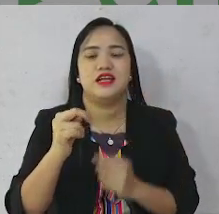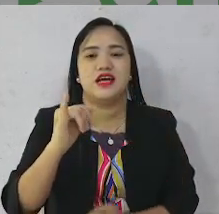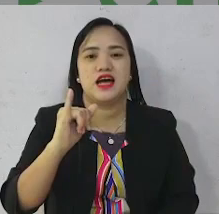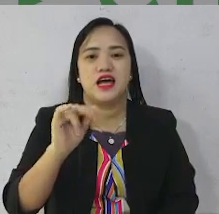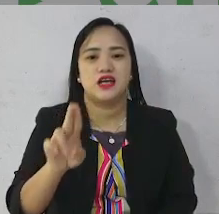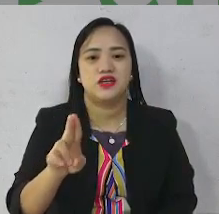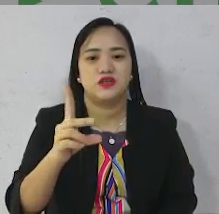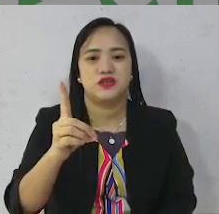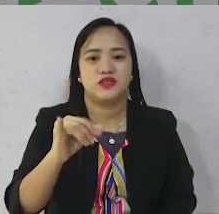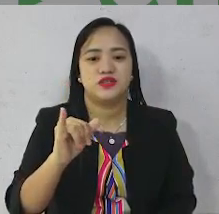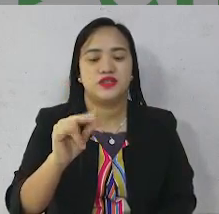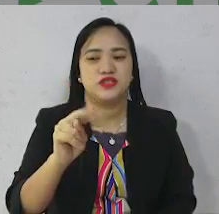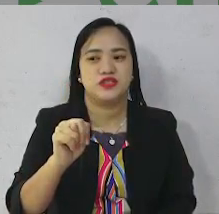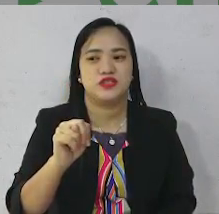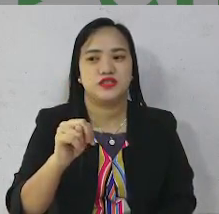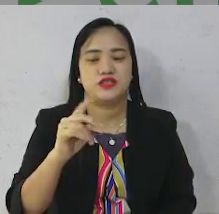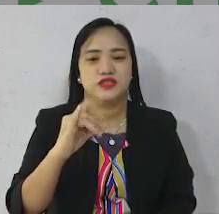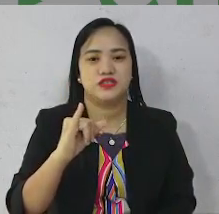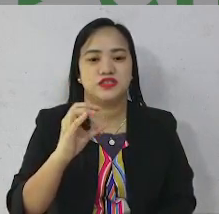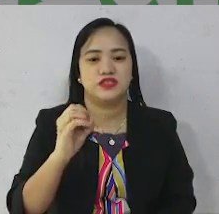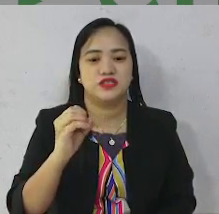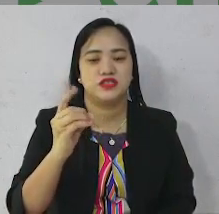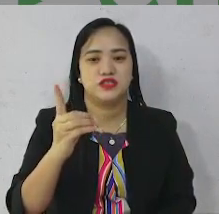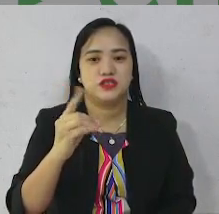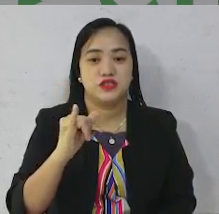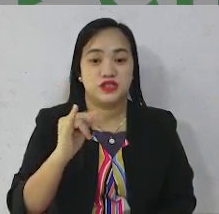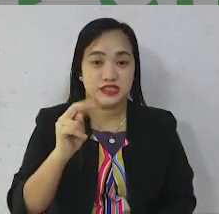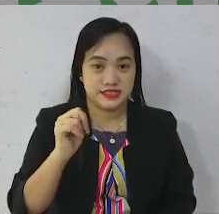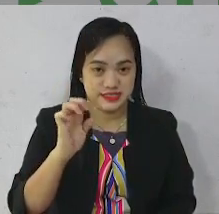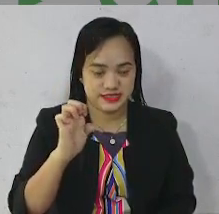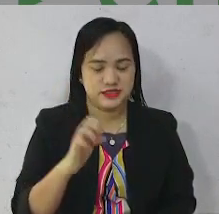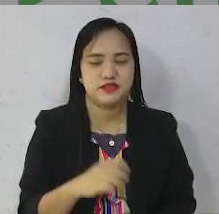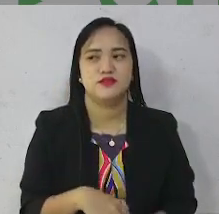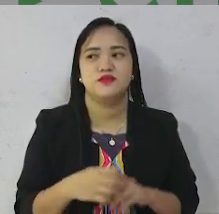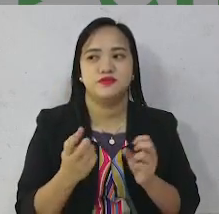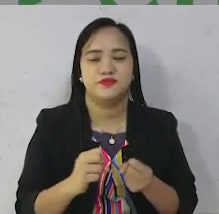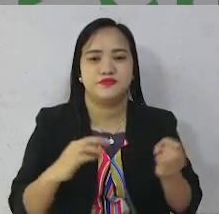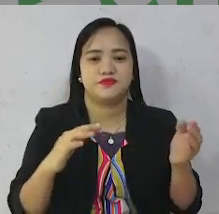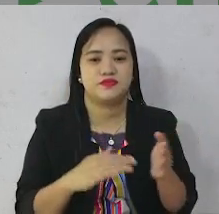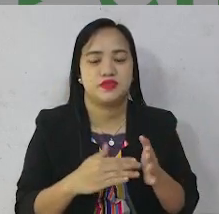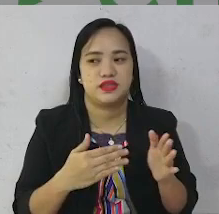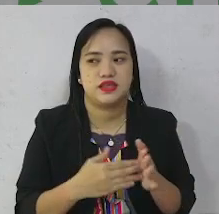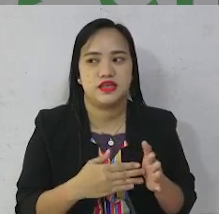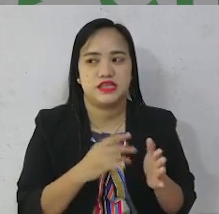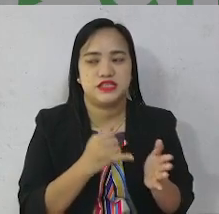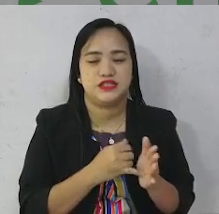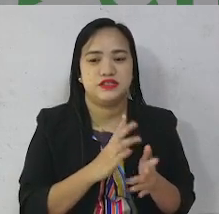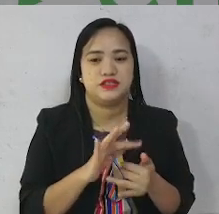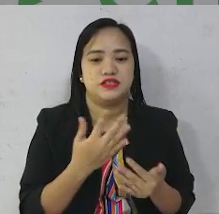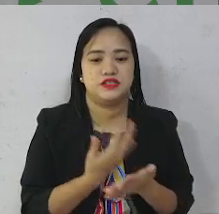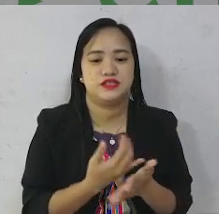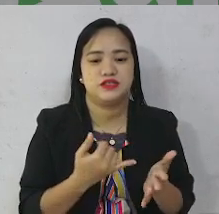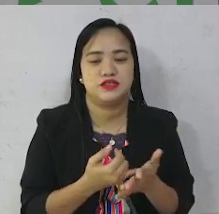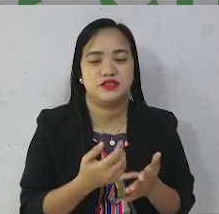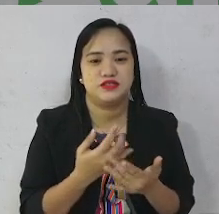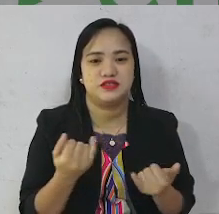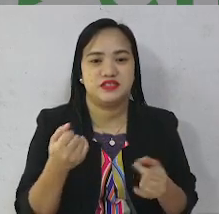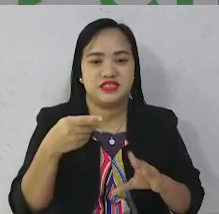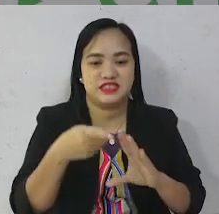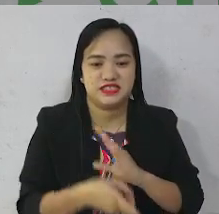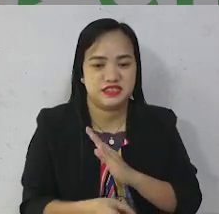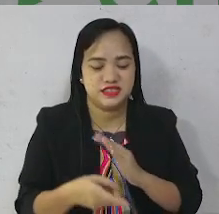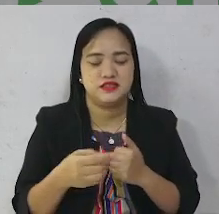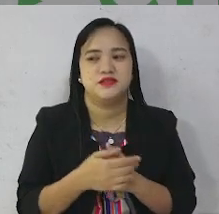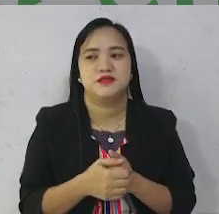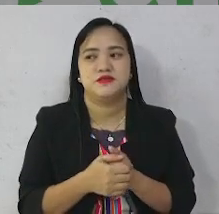audin yan a sal yon So again ha yung ito sa sugat ito sugat tayo lumalim tayo napunta tayo sa o